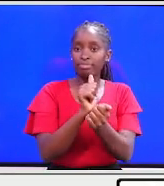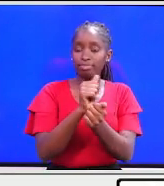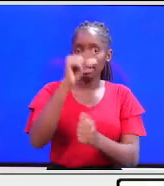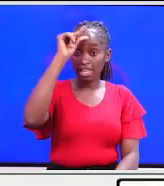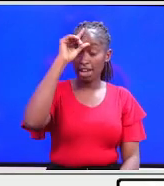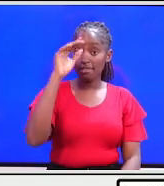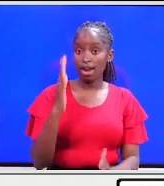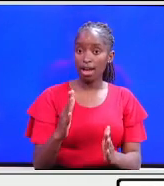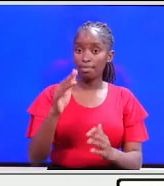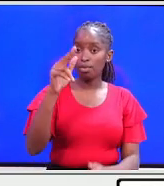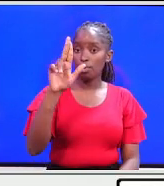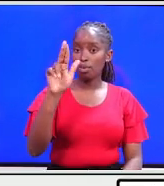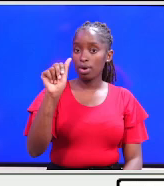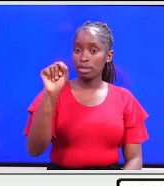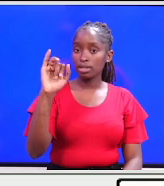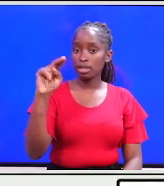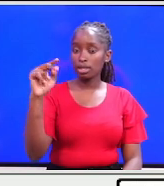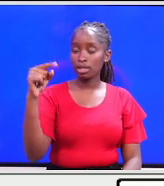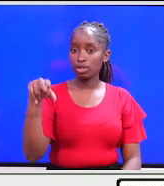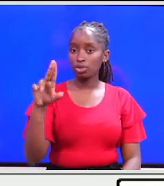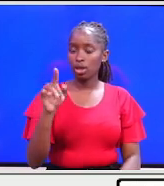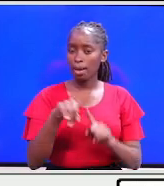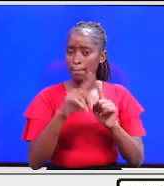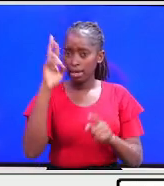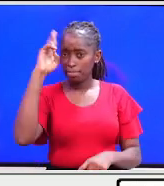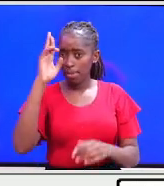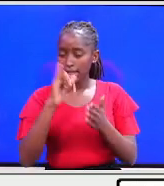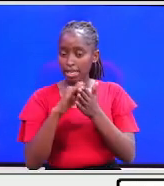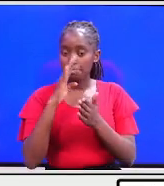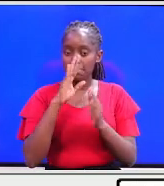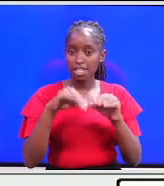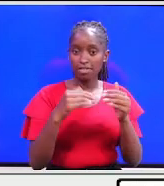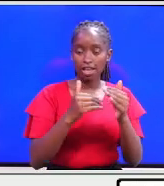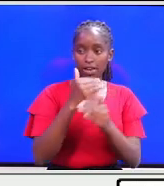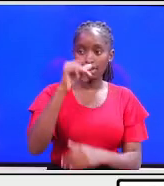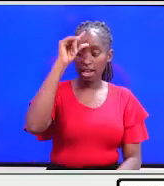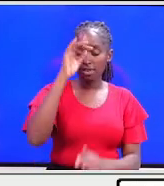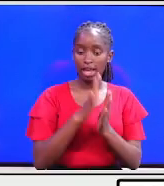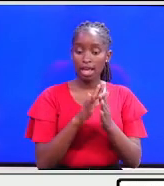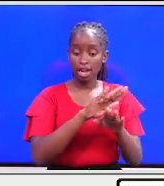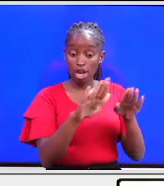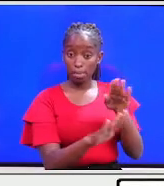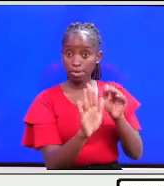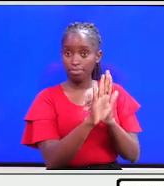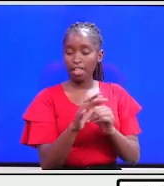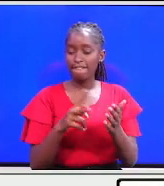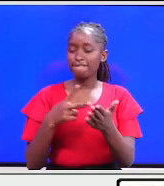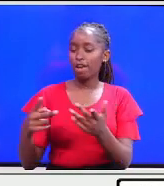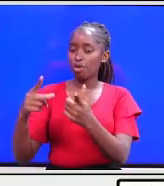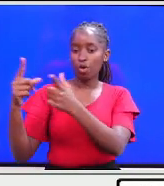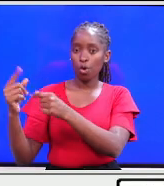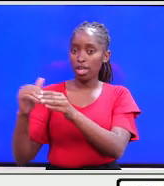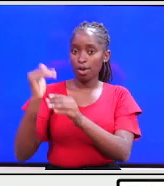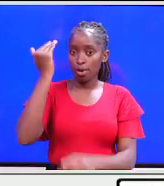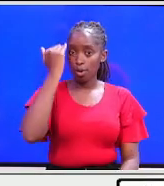Uasin Gishu Jonathan B. Lakini elewa kwamba amri hiyo iliweza kutolewa baada ya gavana na yule ambaye alikuwa ni naibu wake kukosa kufika mahakamani